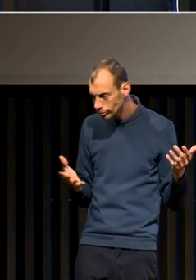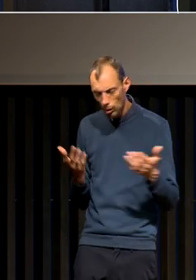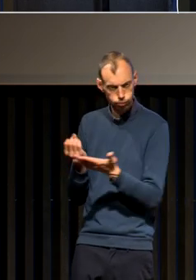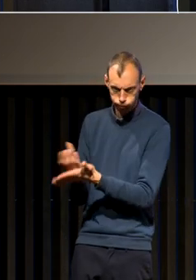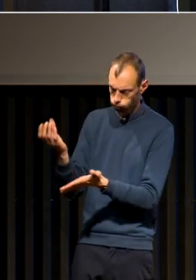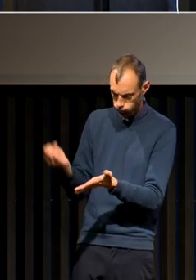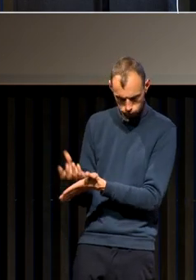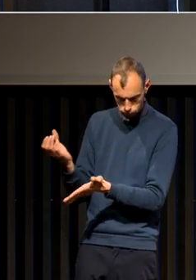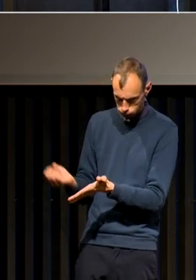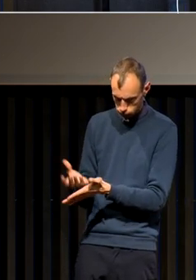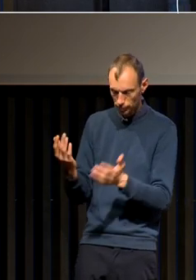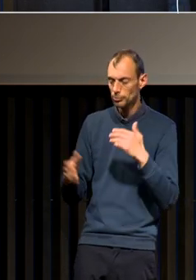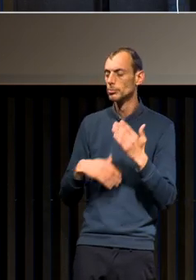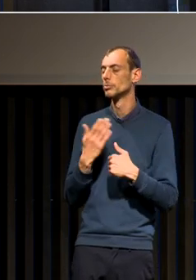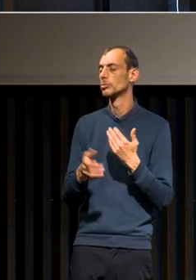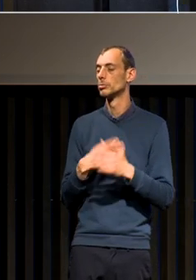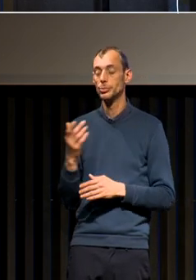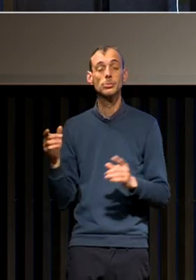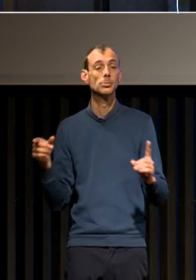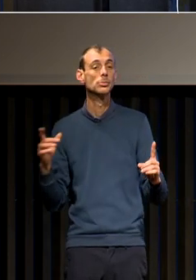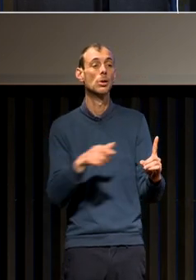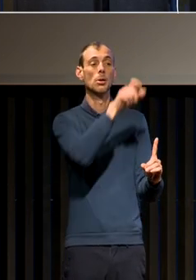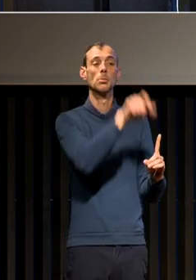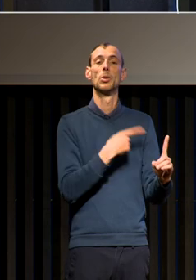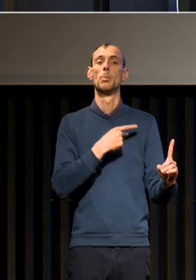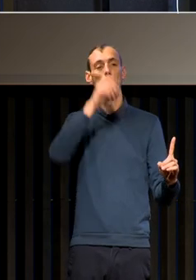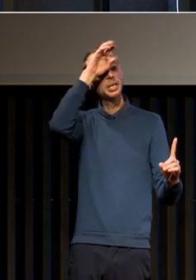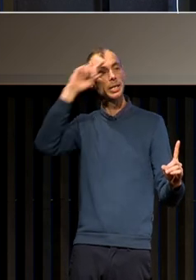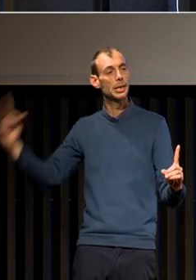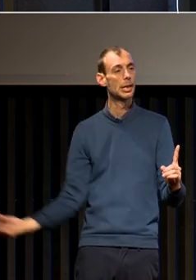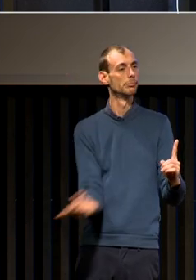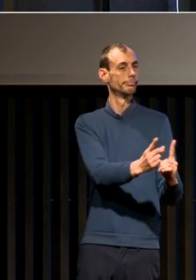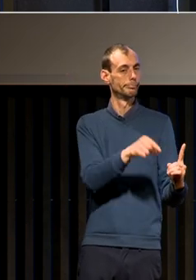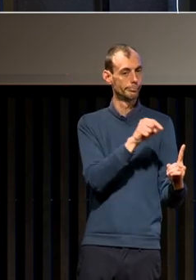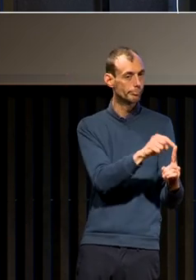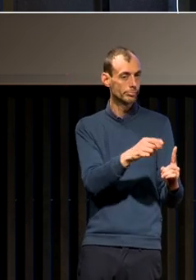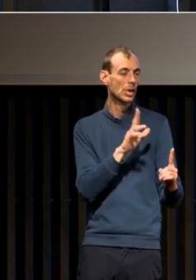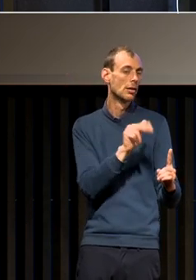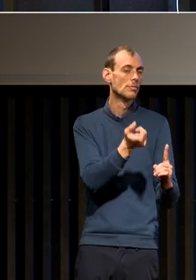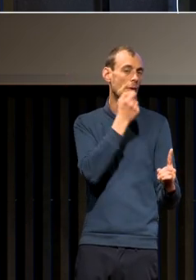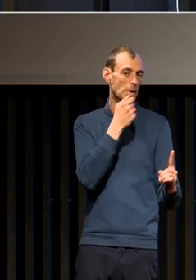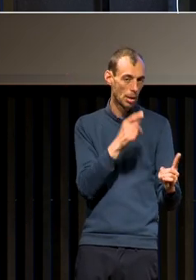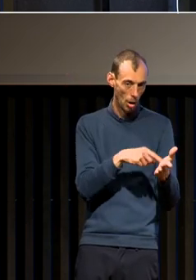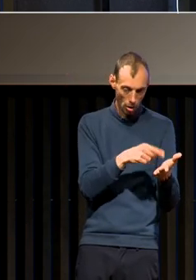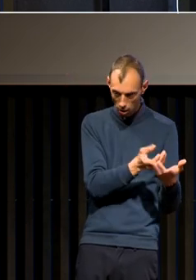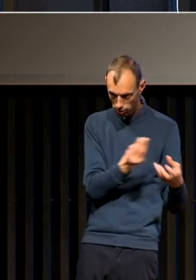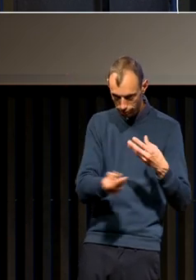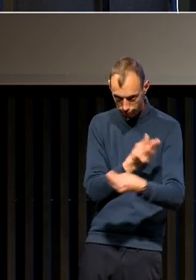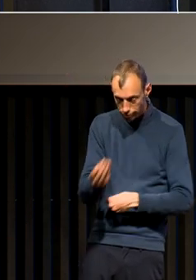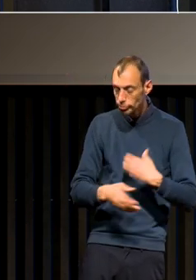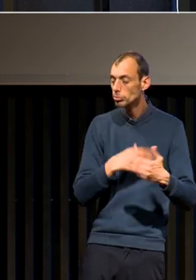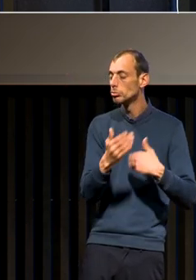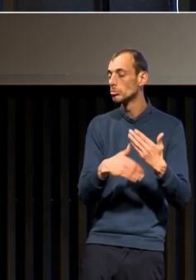Ensuite, elles viennent pour voir le médecin clinicien qui va donner le traitement, la psychologue, l'anesthésiste